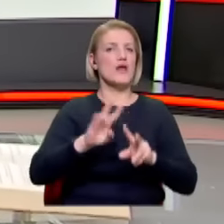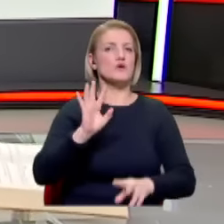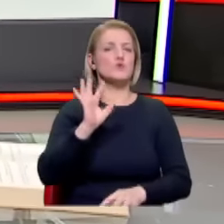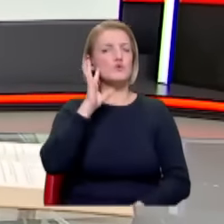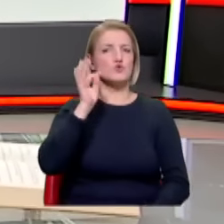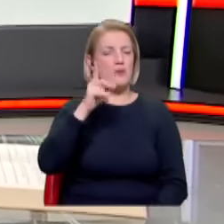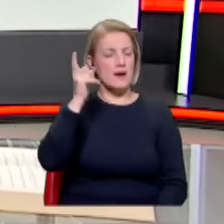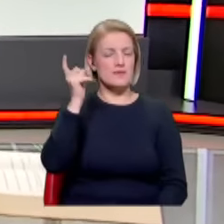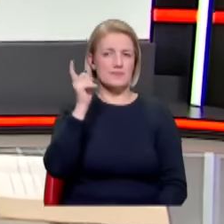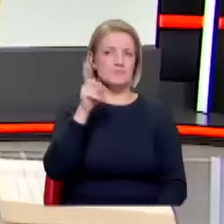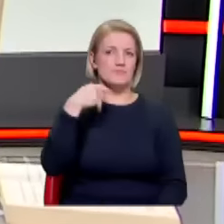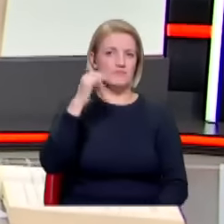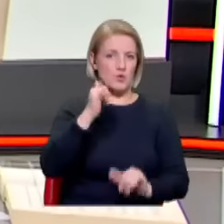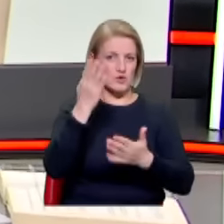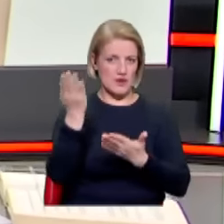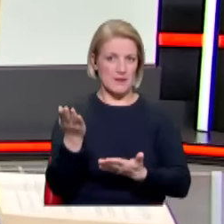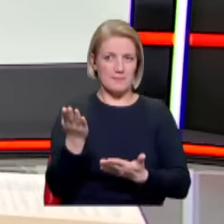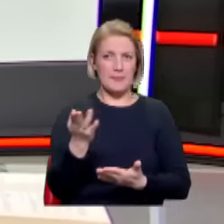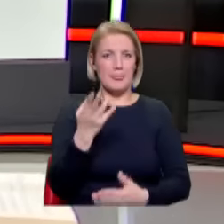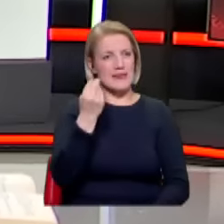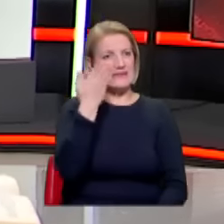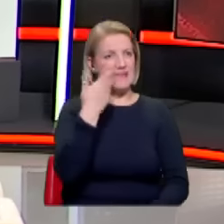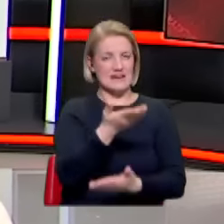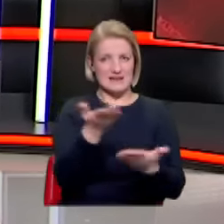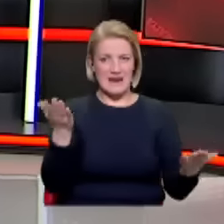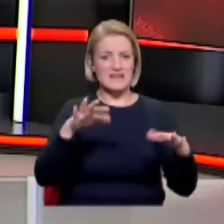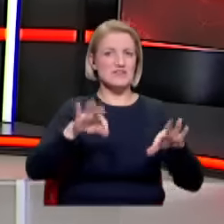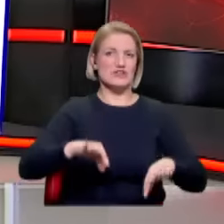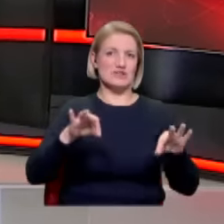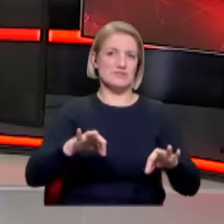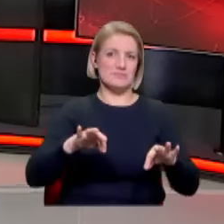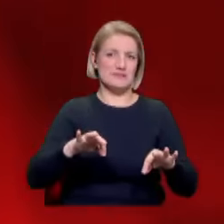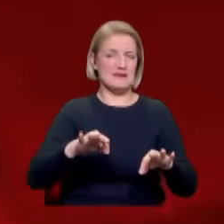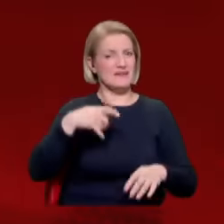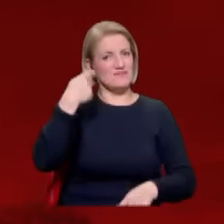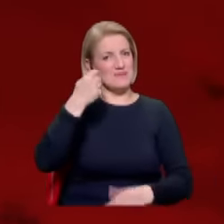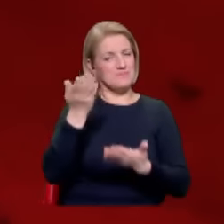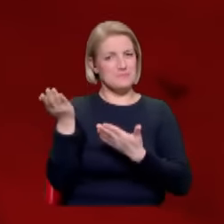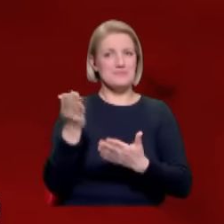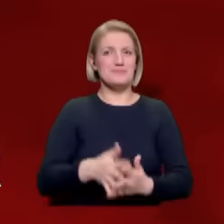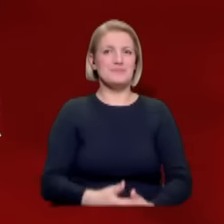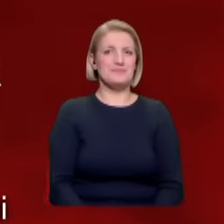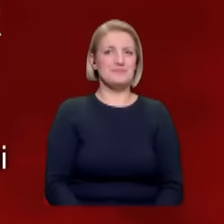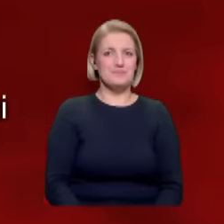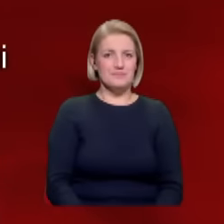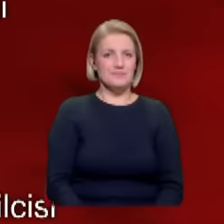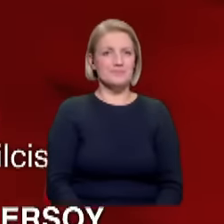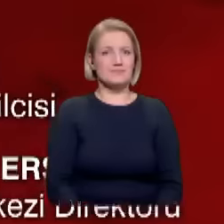Uzman başrollerinde. İyi seyirler. Şimdi havasına, diziye geçiyoruz.